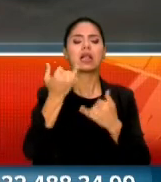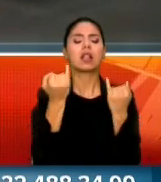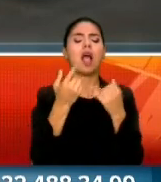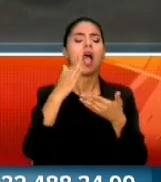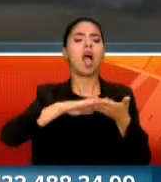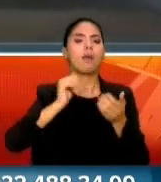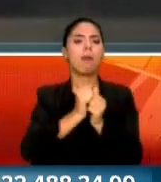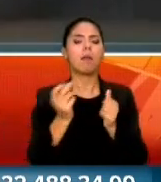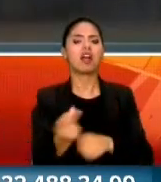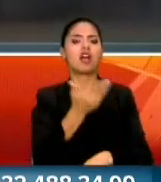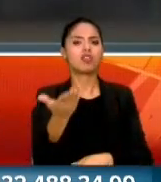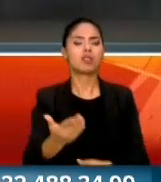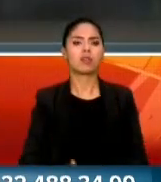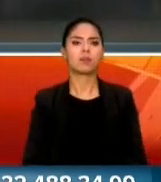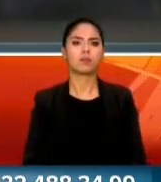birlikte kaçtı.